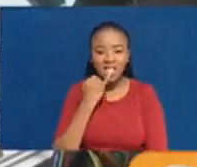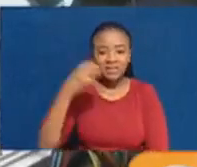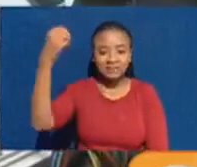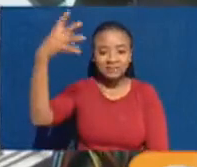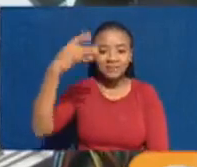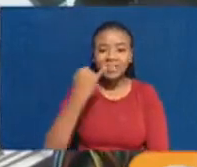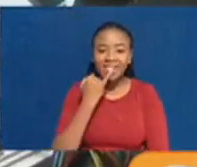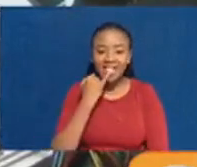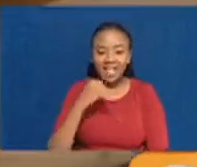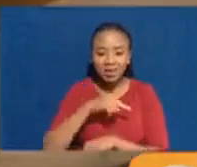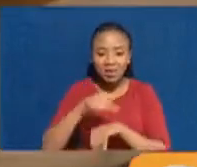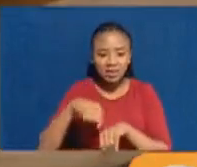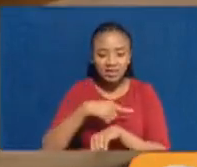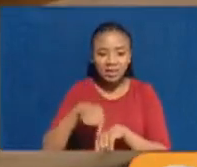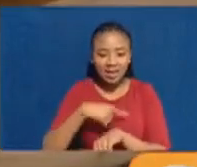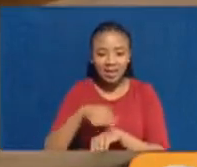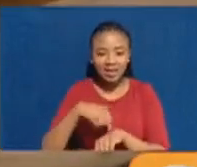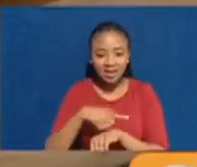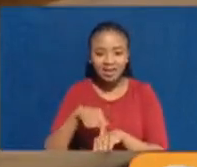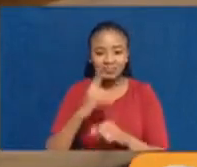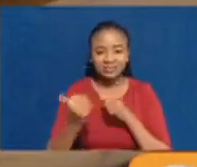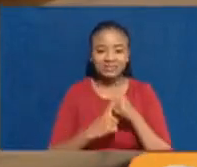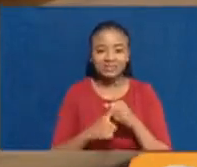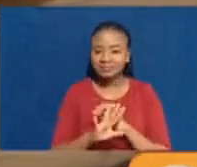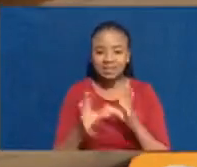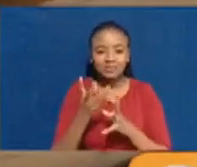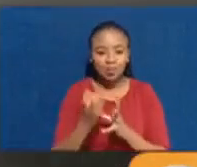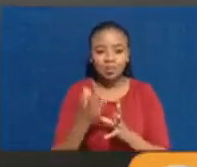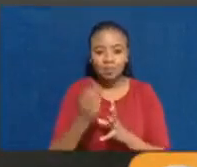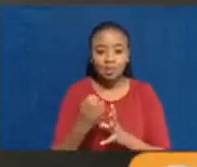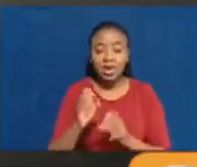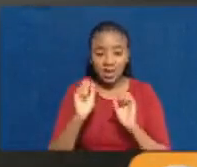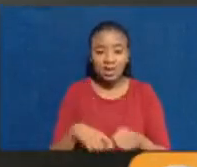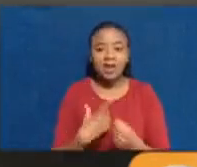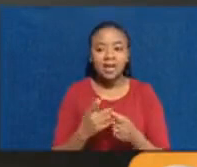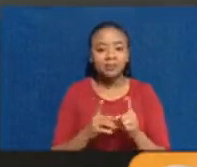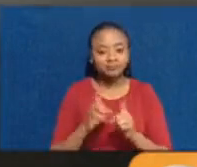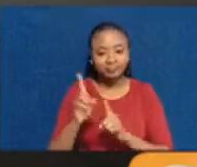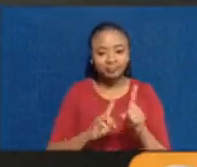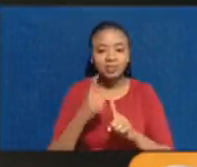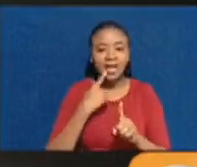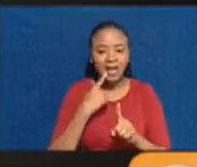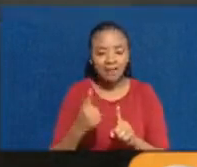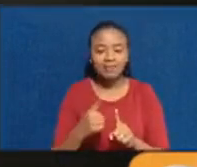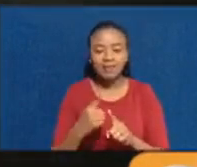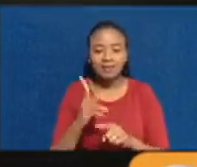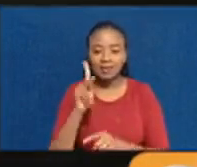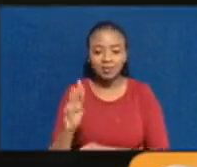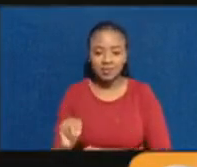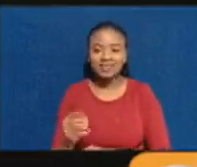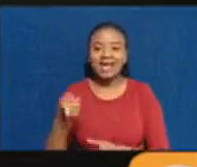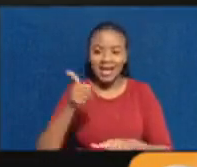6 ambapo itazipa uwezo wa kusafiri kilomita 100 kabla ya kutiwa chaji tena. Pamoja na